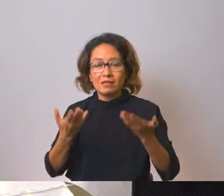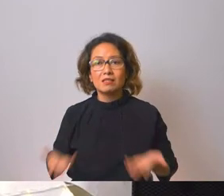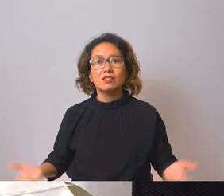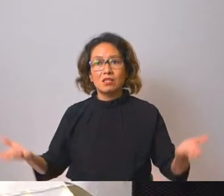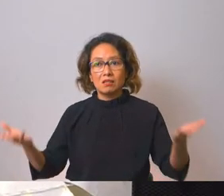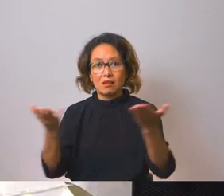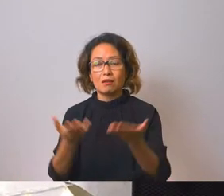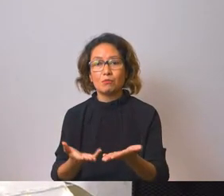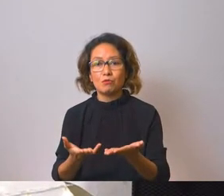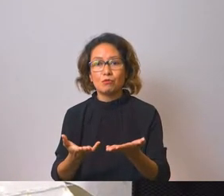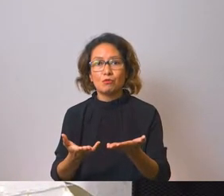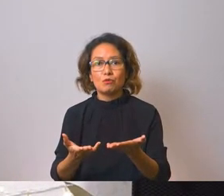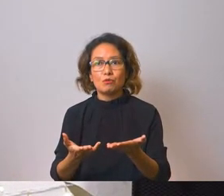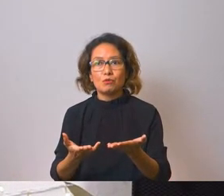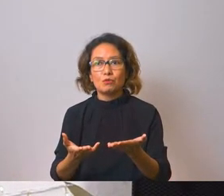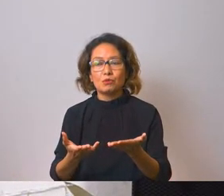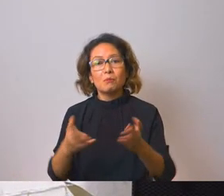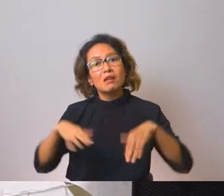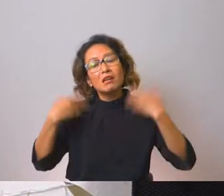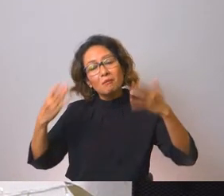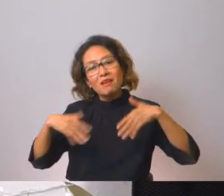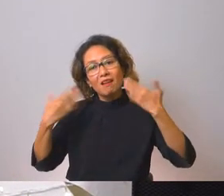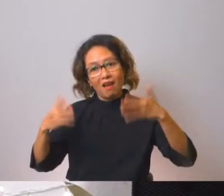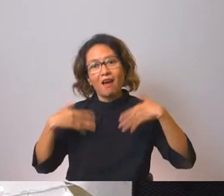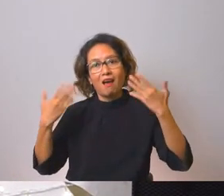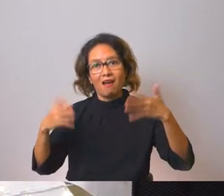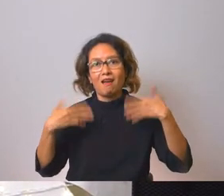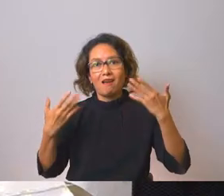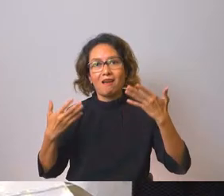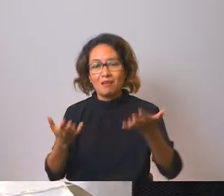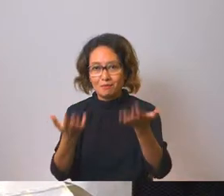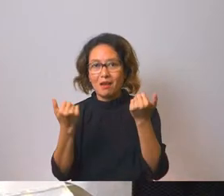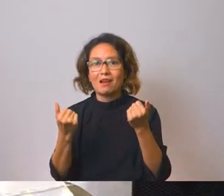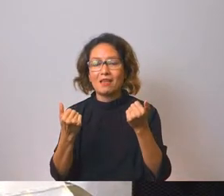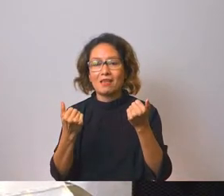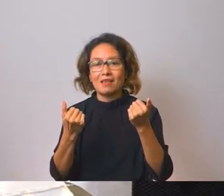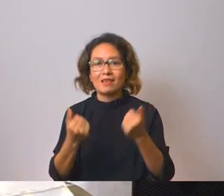yang ada di dekatmu untuk bergembira bersama.